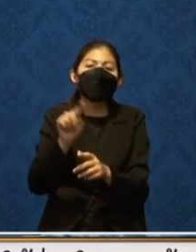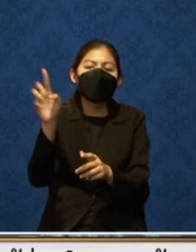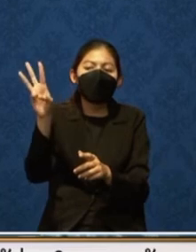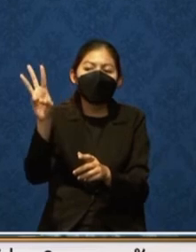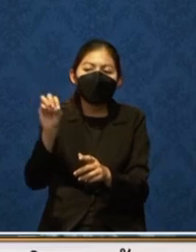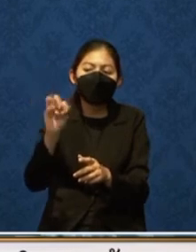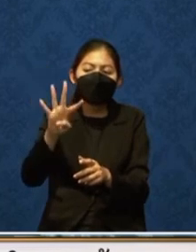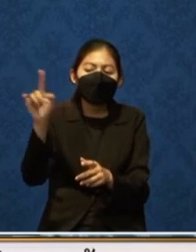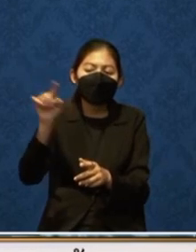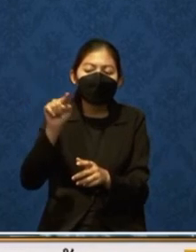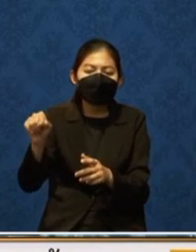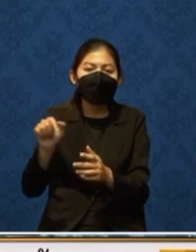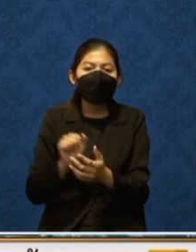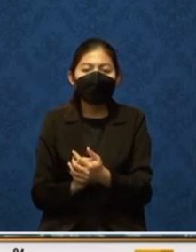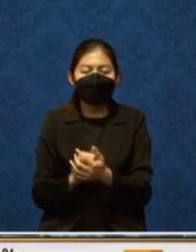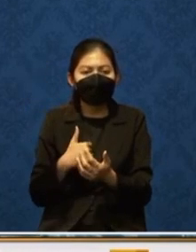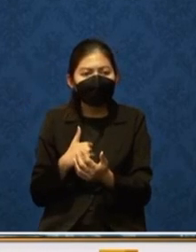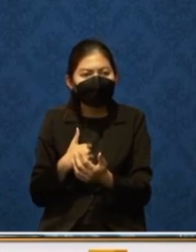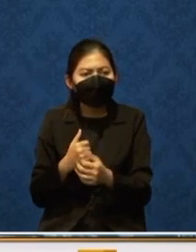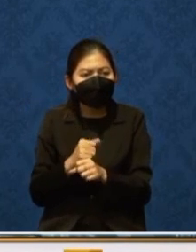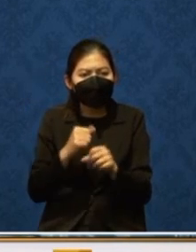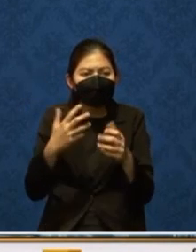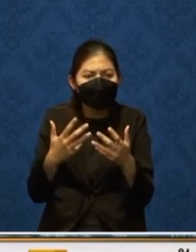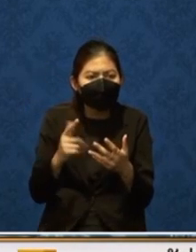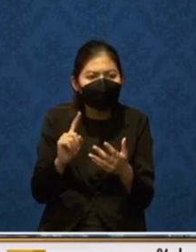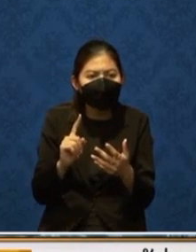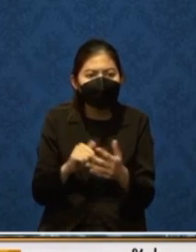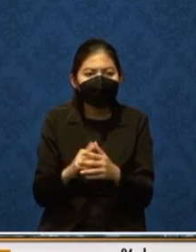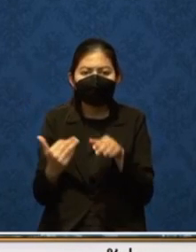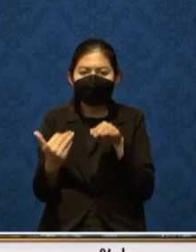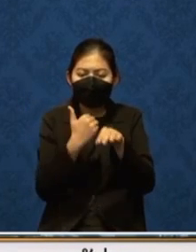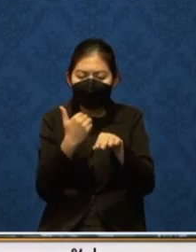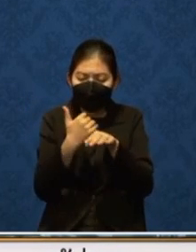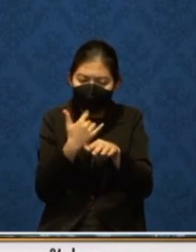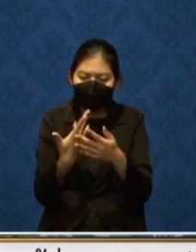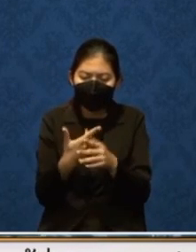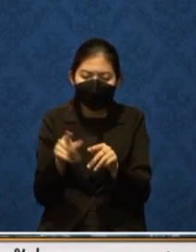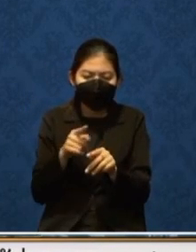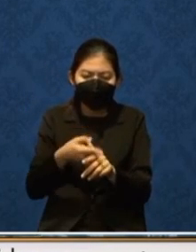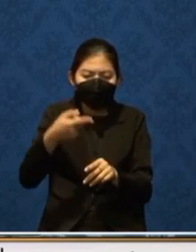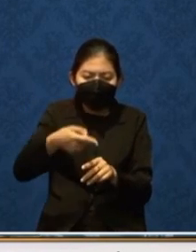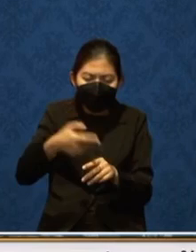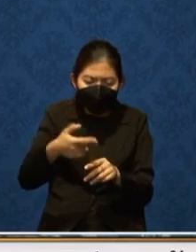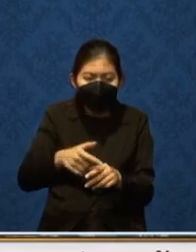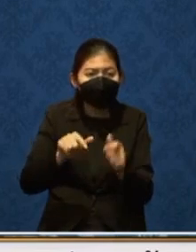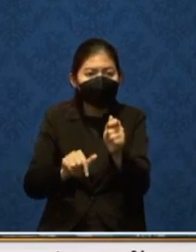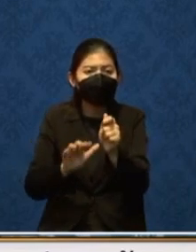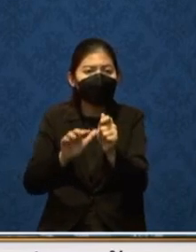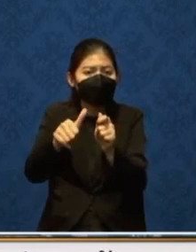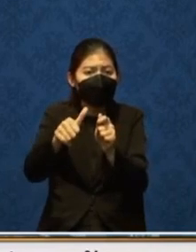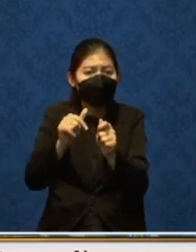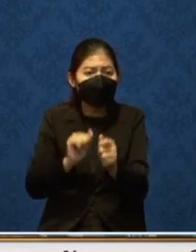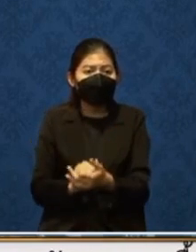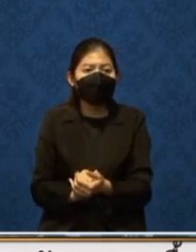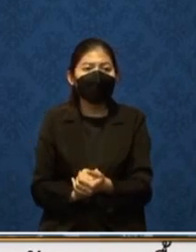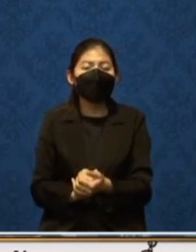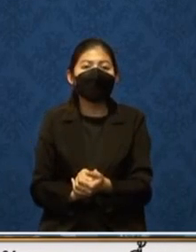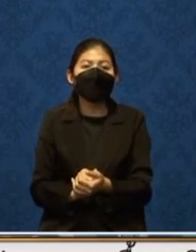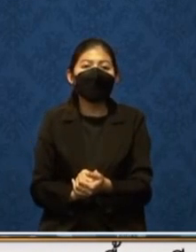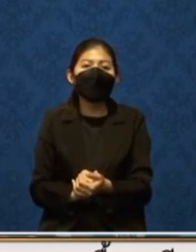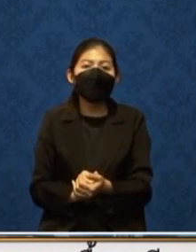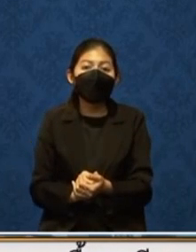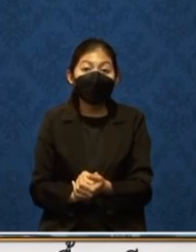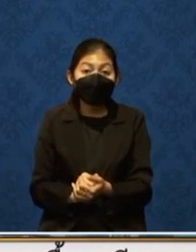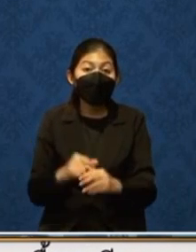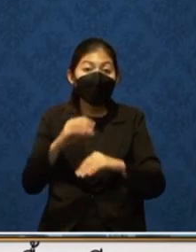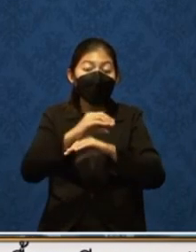หน้ตาจะออกจะ็นยไมนจะส้ำซ้อนเปน สารเลืดใหญ่เวิร์ระหว่างเมือง เมดูจัในภาพมีโ